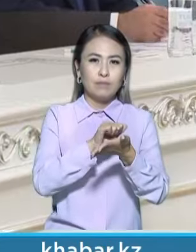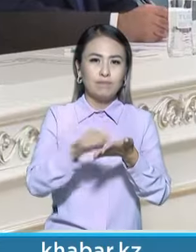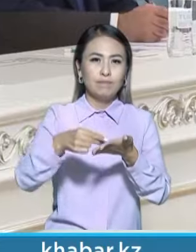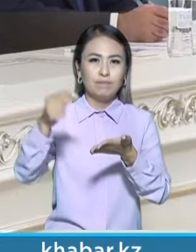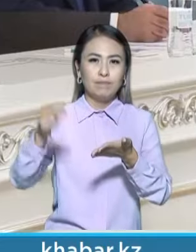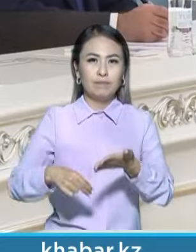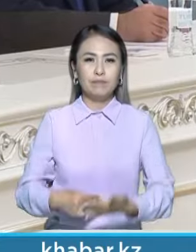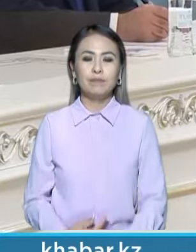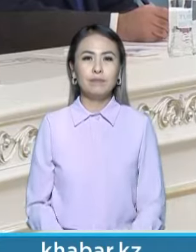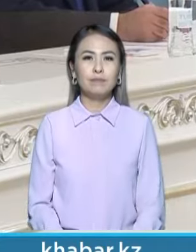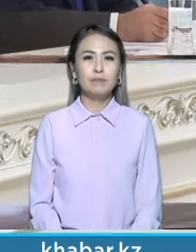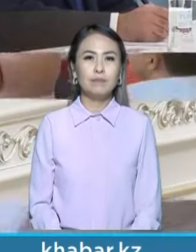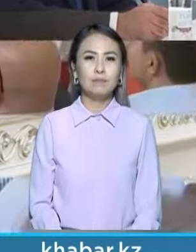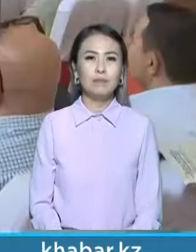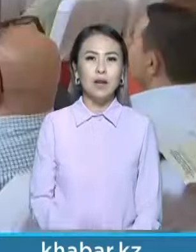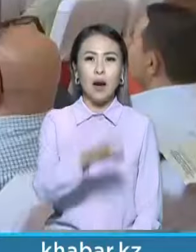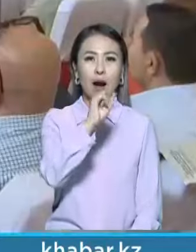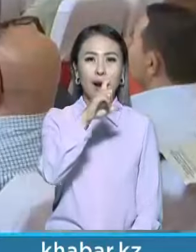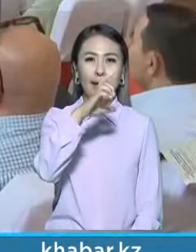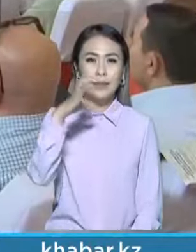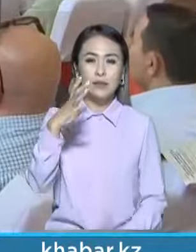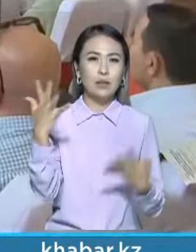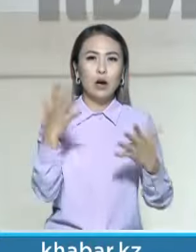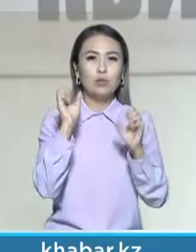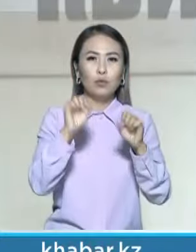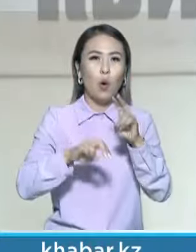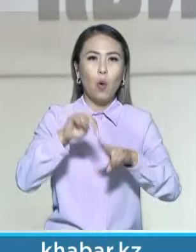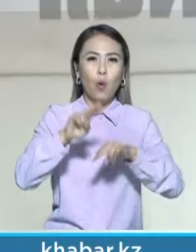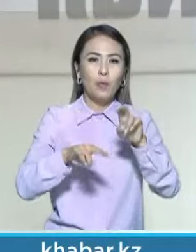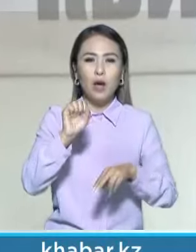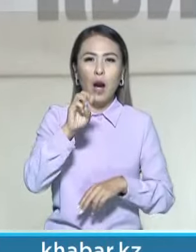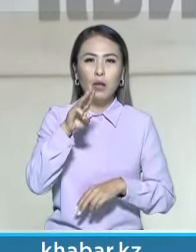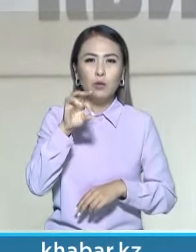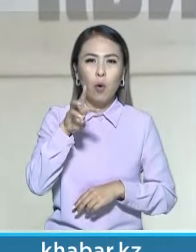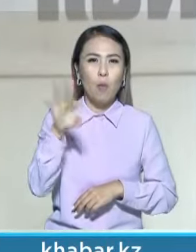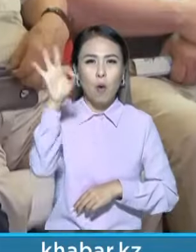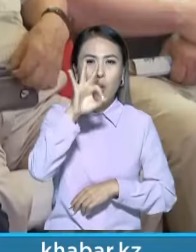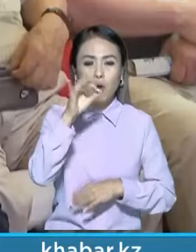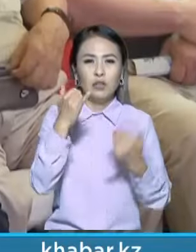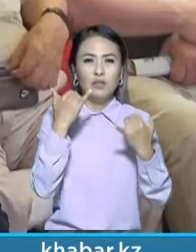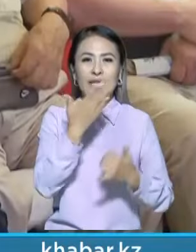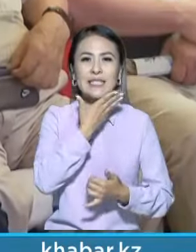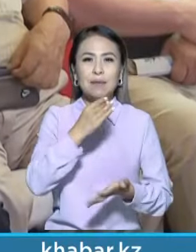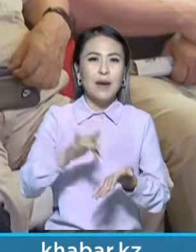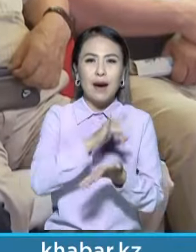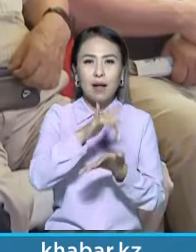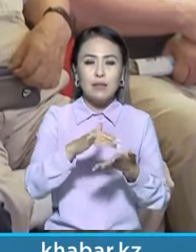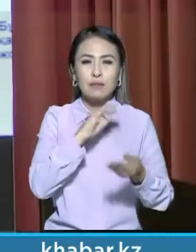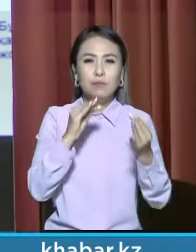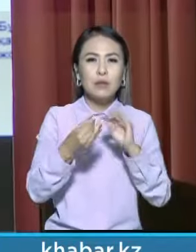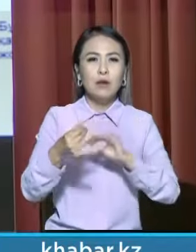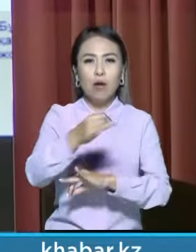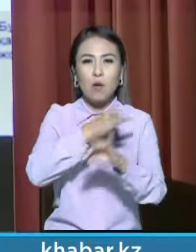қойды. АЭС қай өңірде салынуы мүмкін? Атом саласының сарапшылары бүгін Семей қаласында осы мәселені